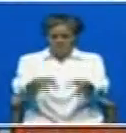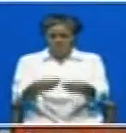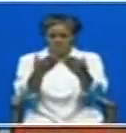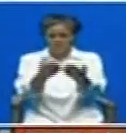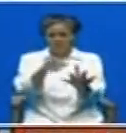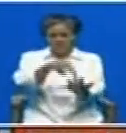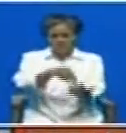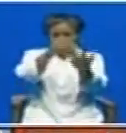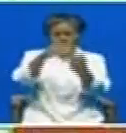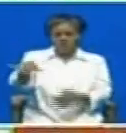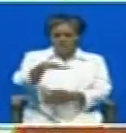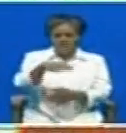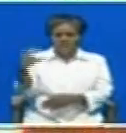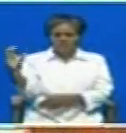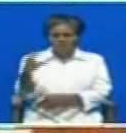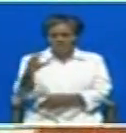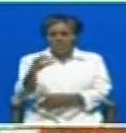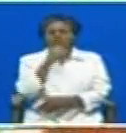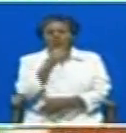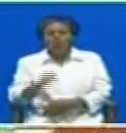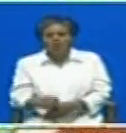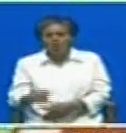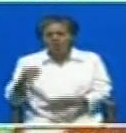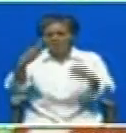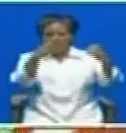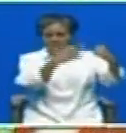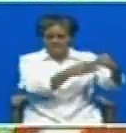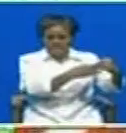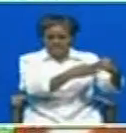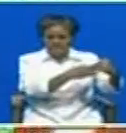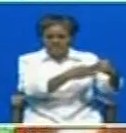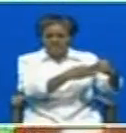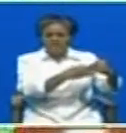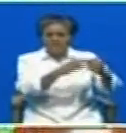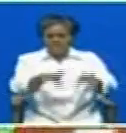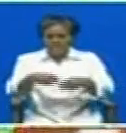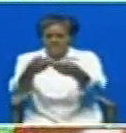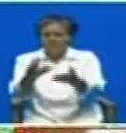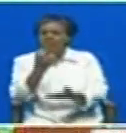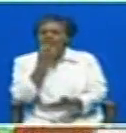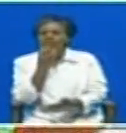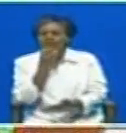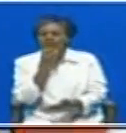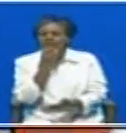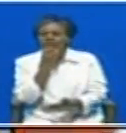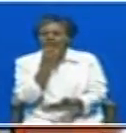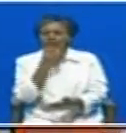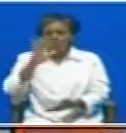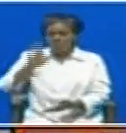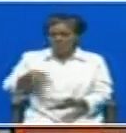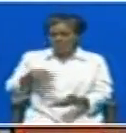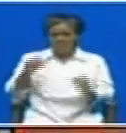pahali maalum ambapo Charles aliekuwa na Umri wa miaka Min wakti huo angeleka kenyat kwani wanawake